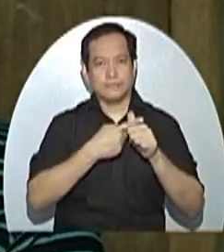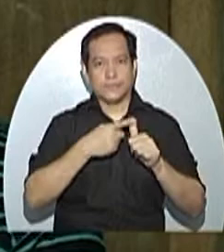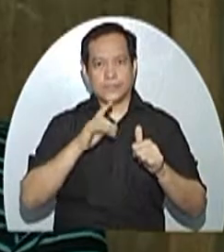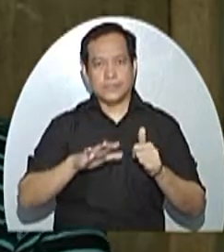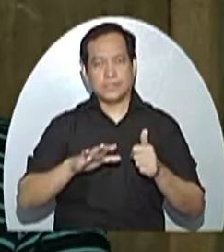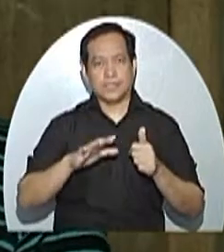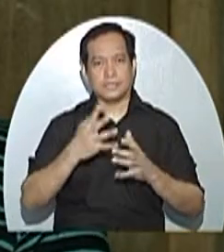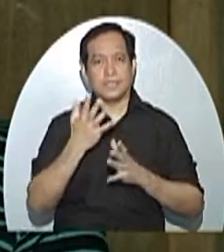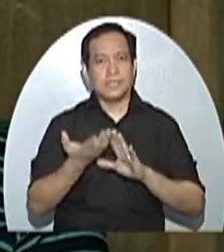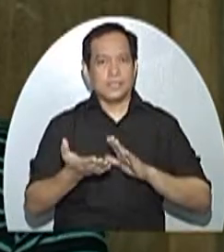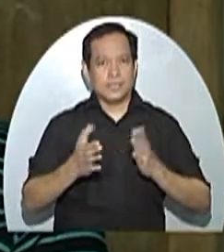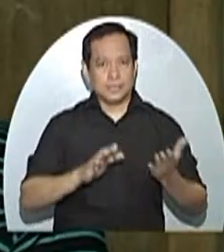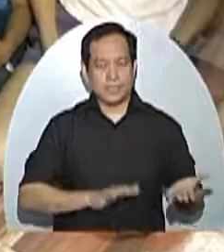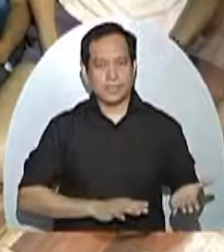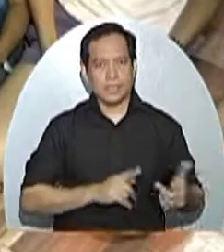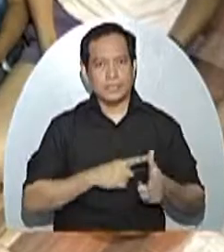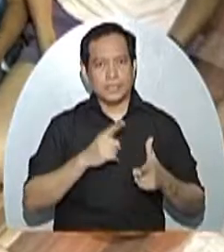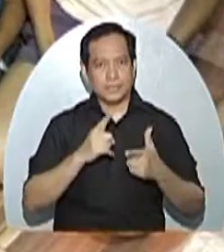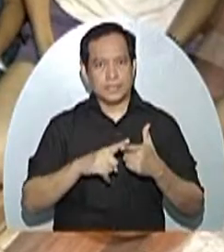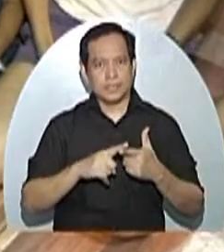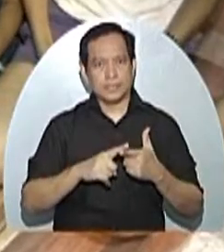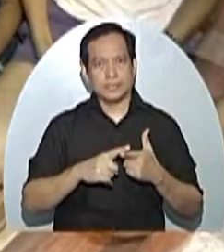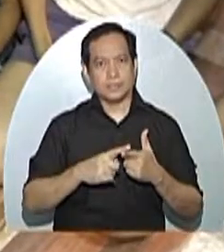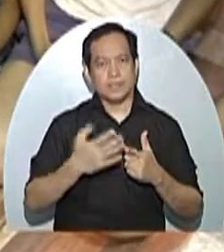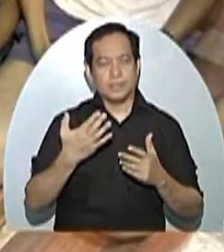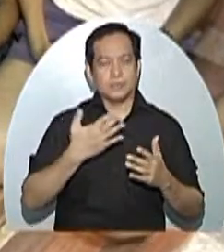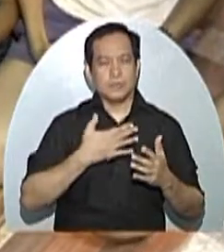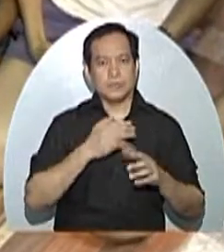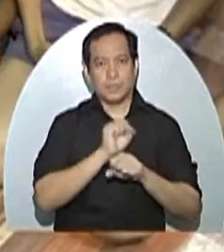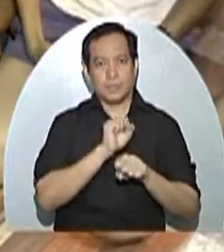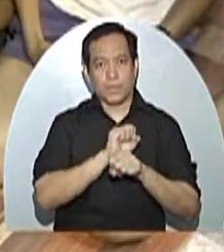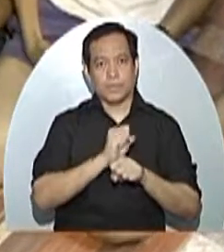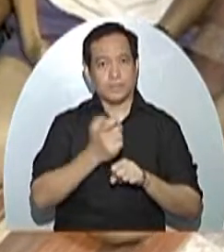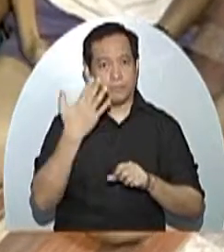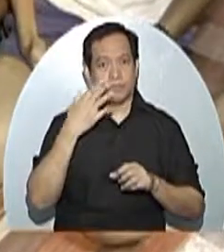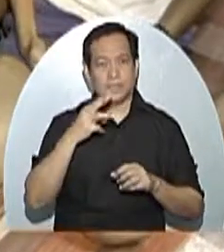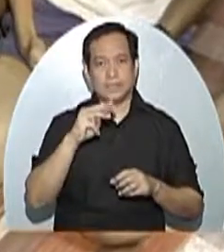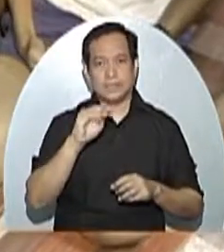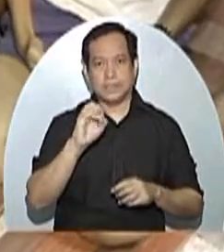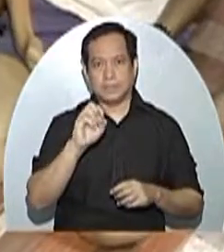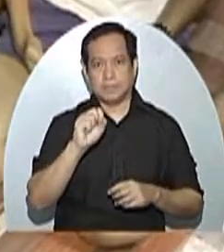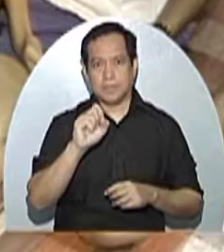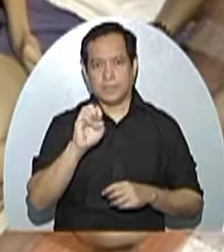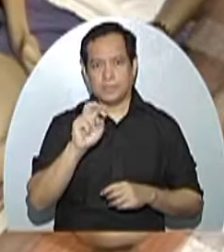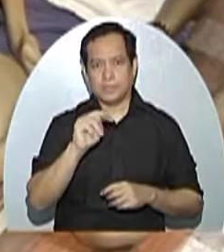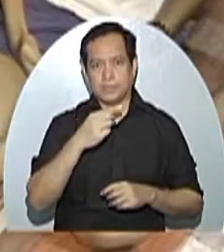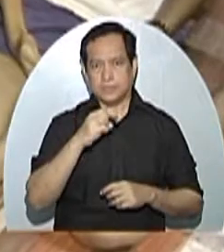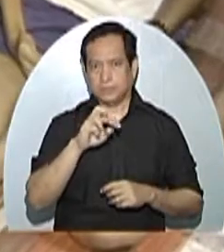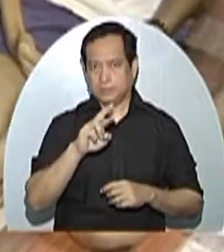ko. Tapos ang kabuhayan niya, messenger siya. Tapos